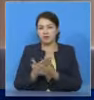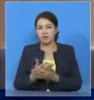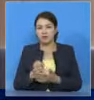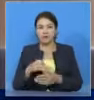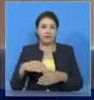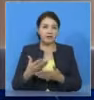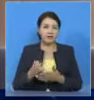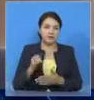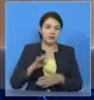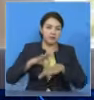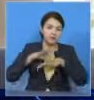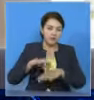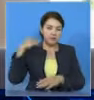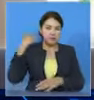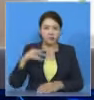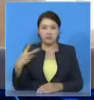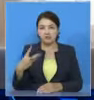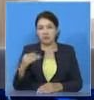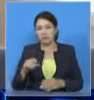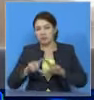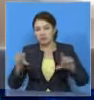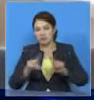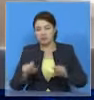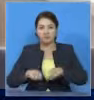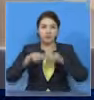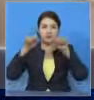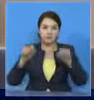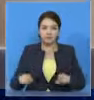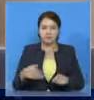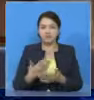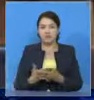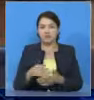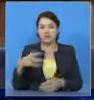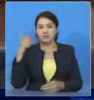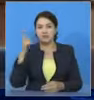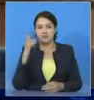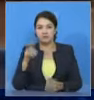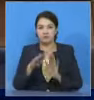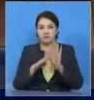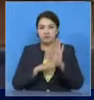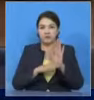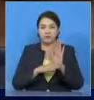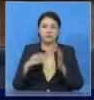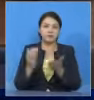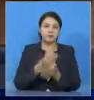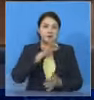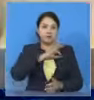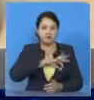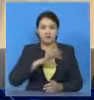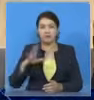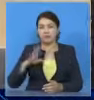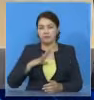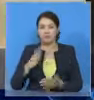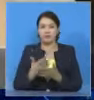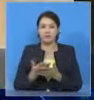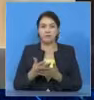тұтынушыға делдалсыз жеткізу үшін Ақтөбеден екі шағын дүкен ашқан. Айта кетейік, жергілікті шаруалар мемлекеттік бағдарламаны ұтымды пайдаланып келеді.